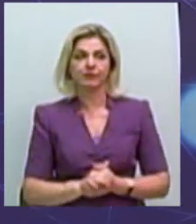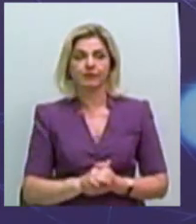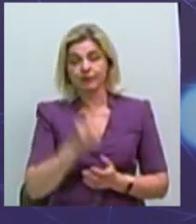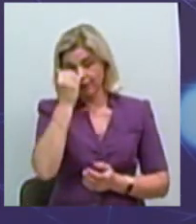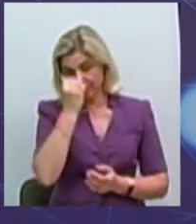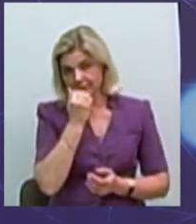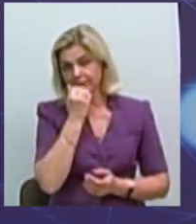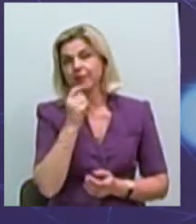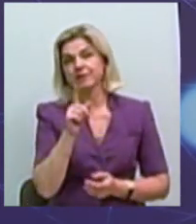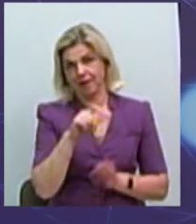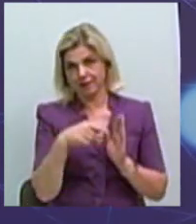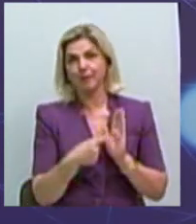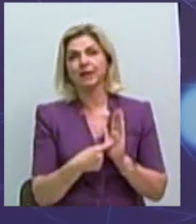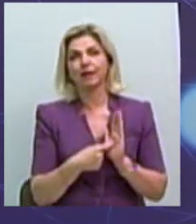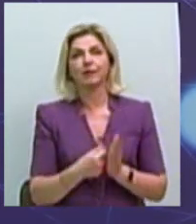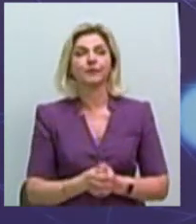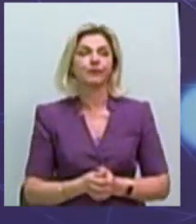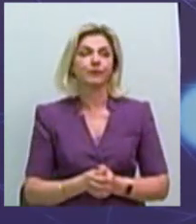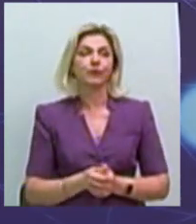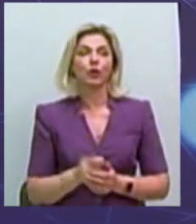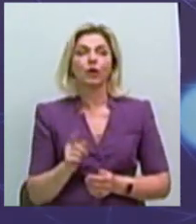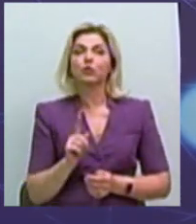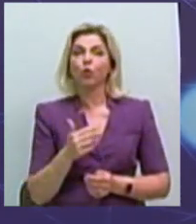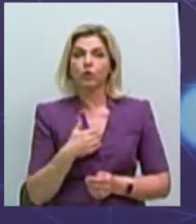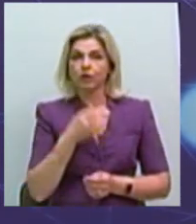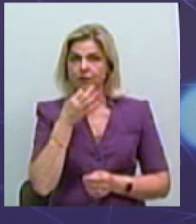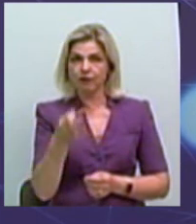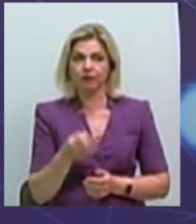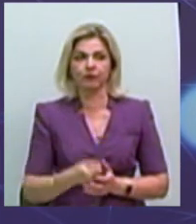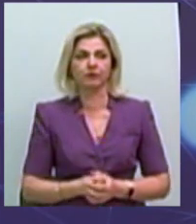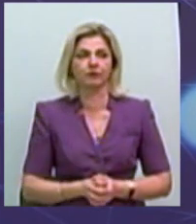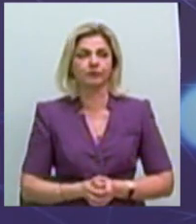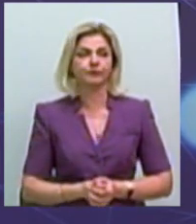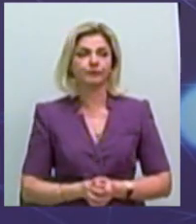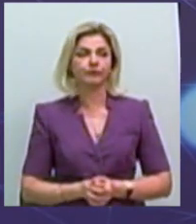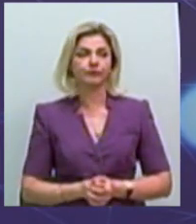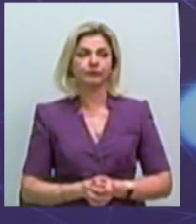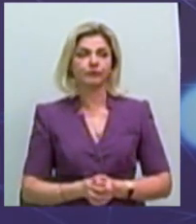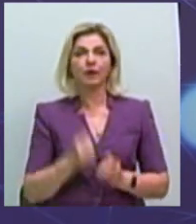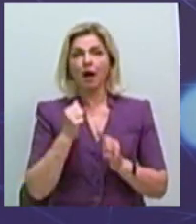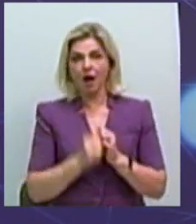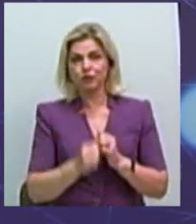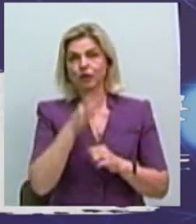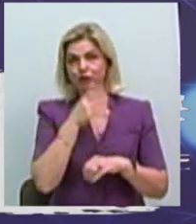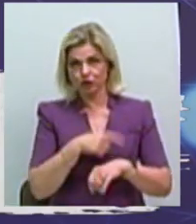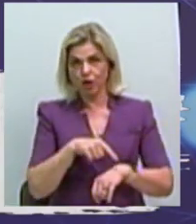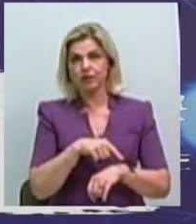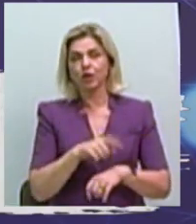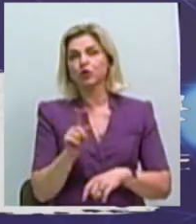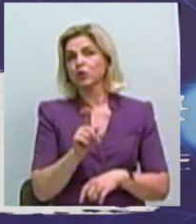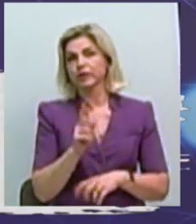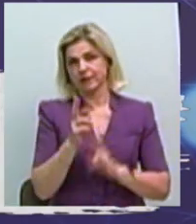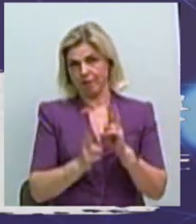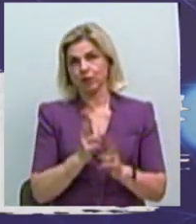вам за питання. Що я хотів би зазначити? В кожному, кожен час щось не